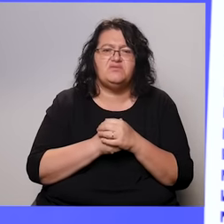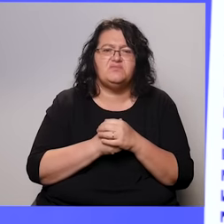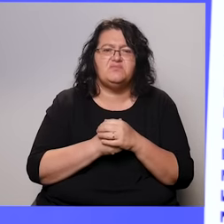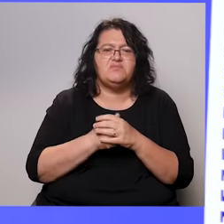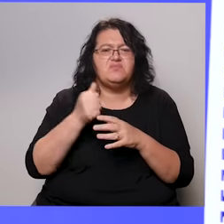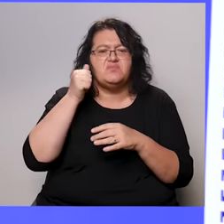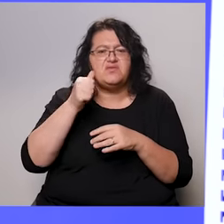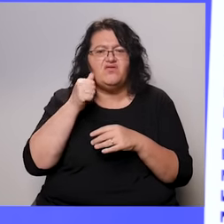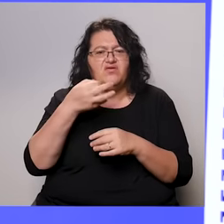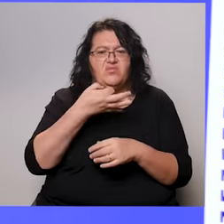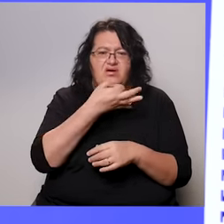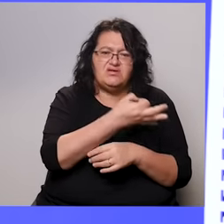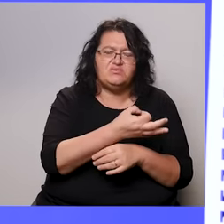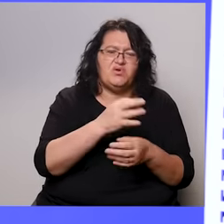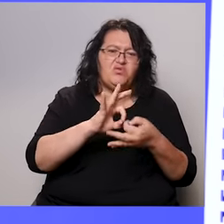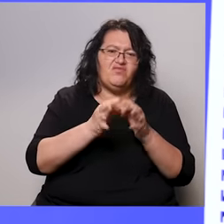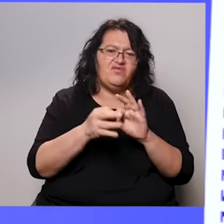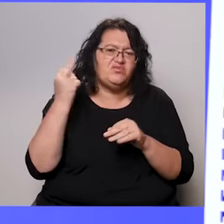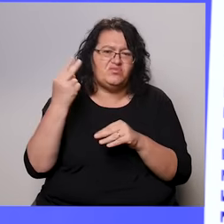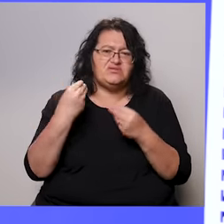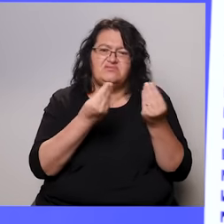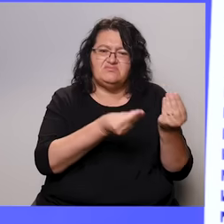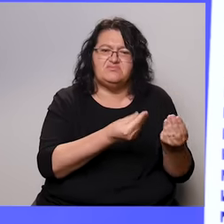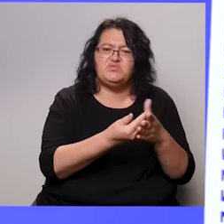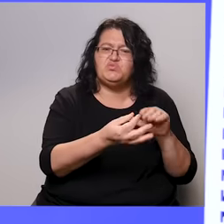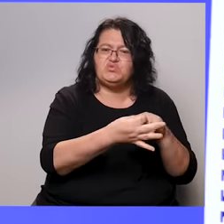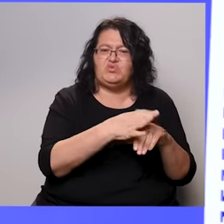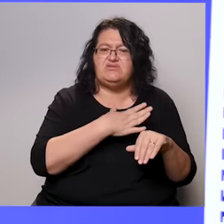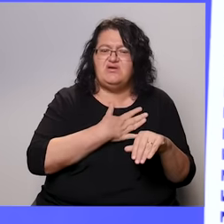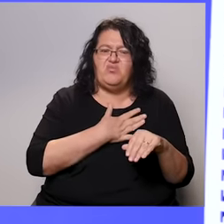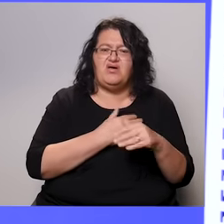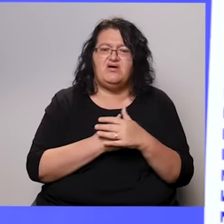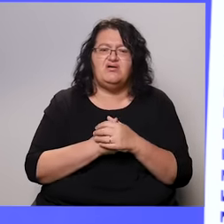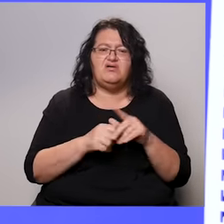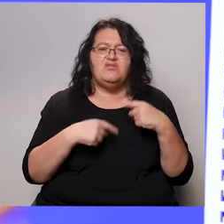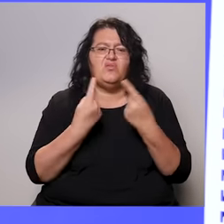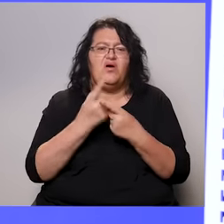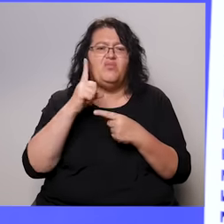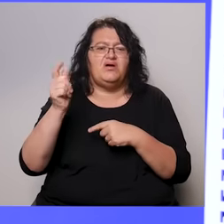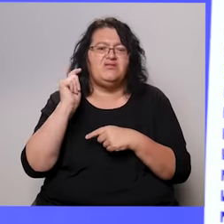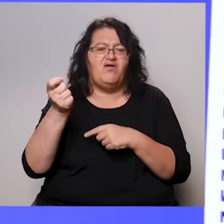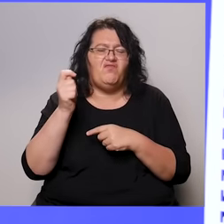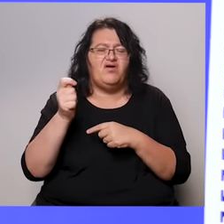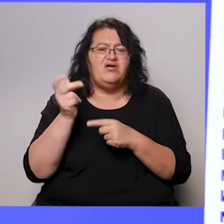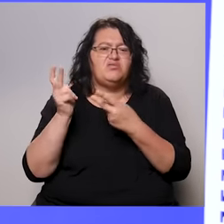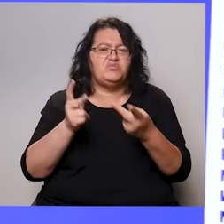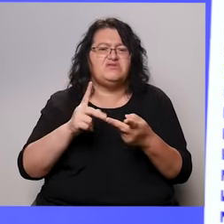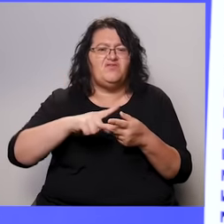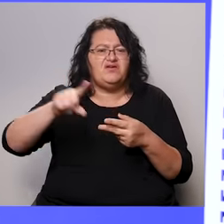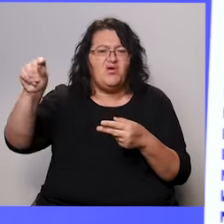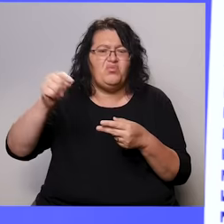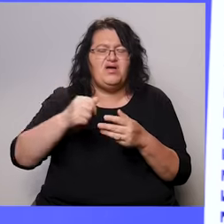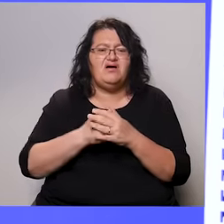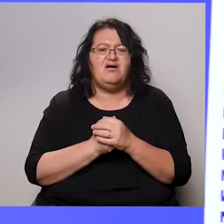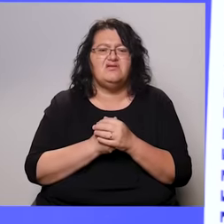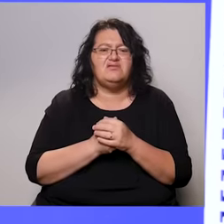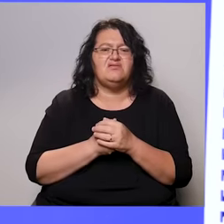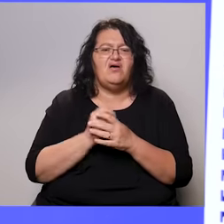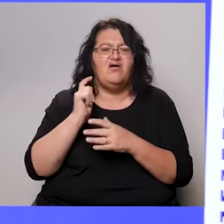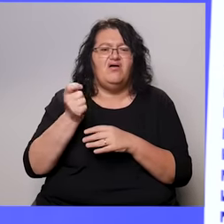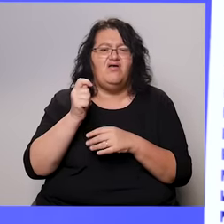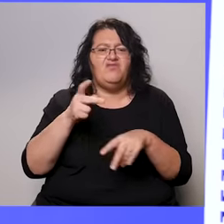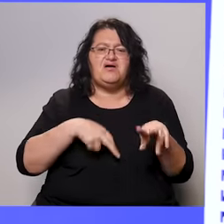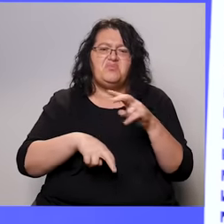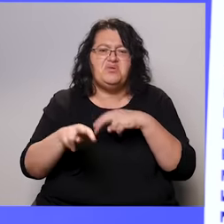sora, eu adus un cuvânt din partea lui Dumnezeu pentru soția mea, noi am ieșit afară, au plecat, frații respectivi au plecat, noi am ieșit afară,